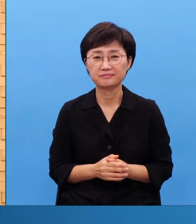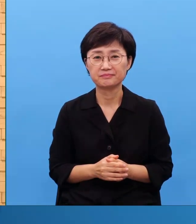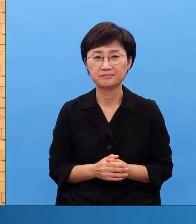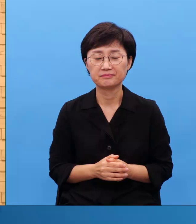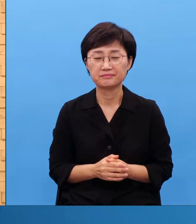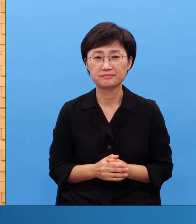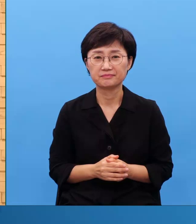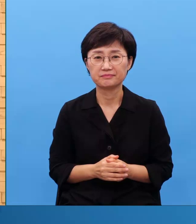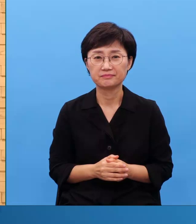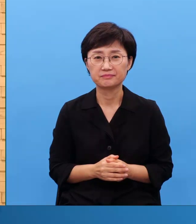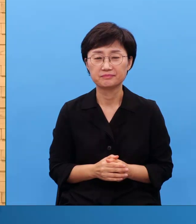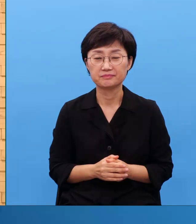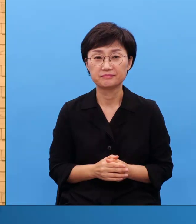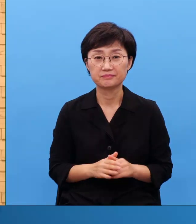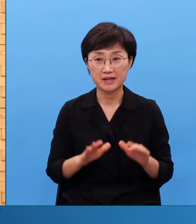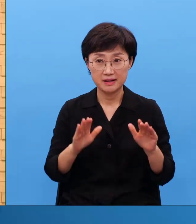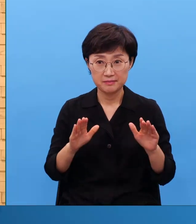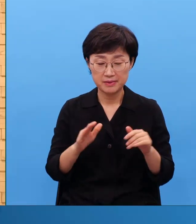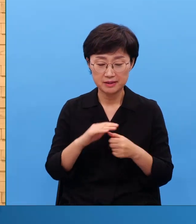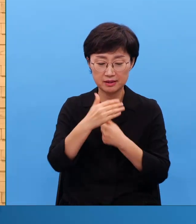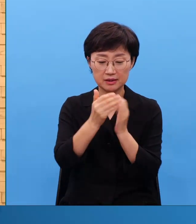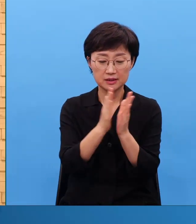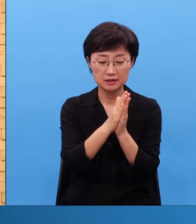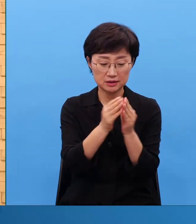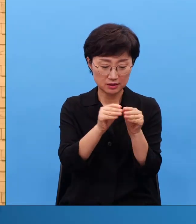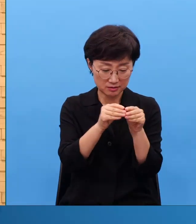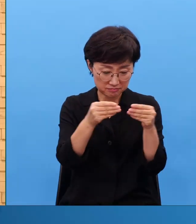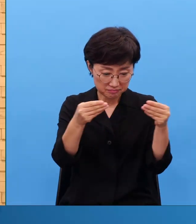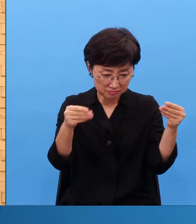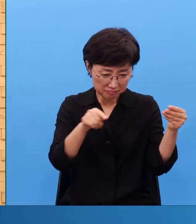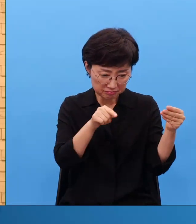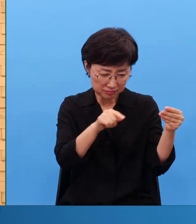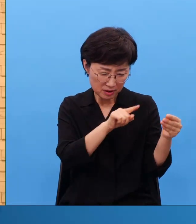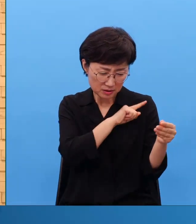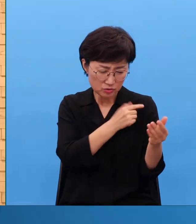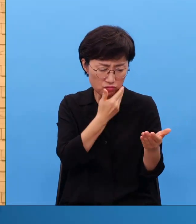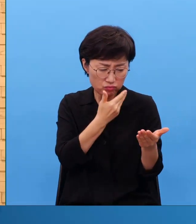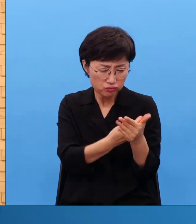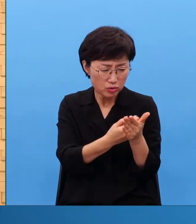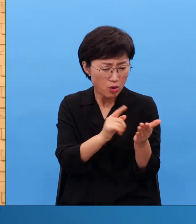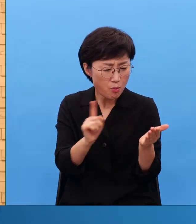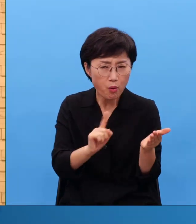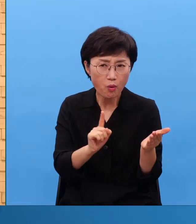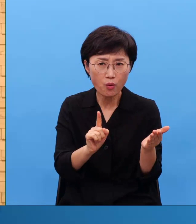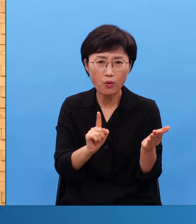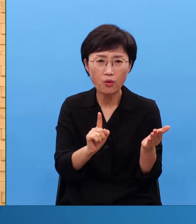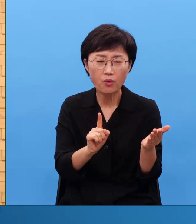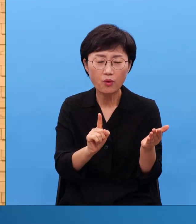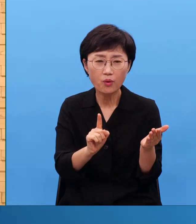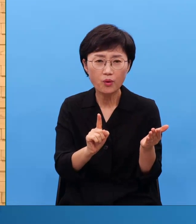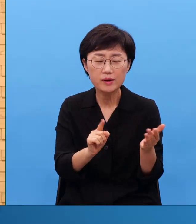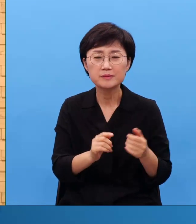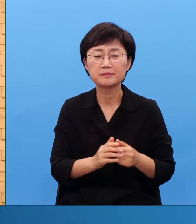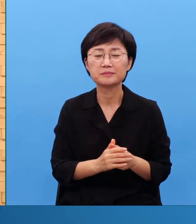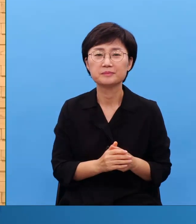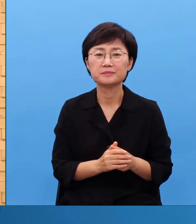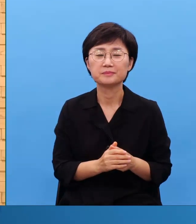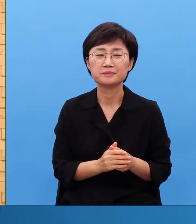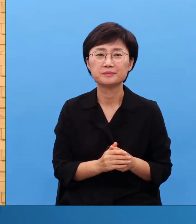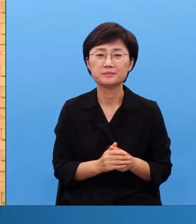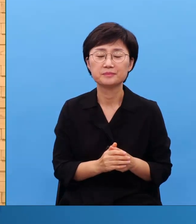꼭 가장 성경이 중요한 것을 짚고 넘어가야 되겠습니다. But first you have to go and really see